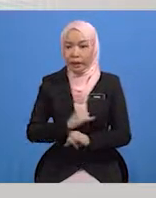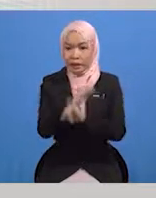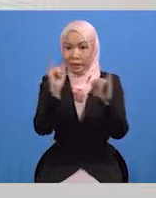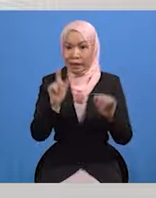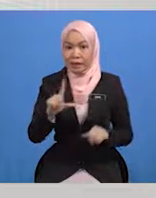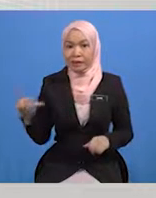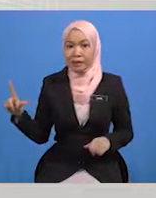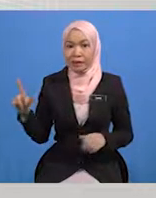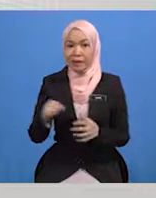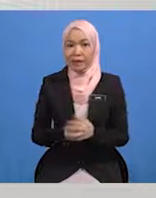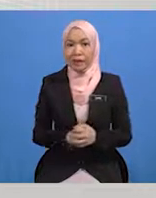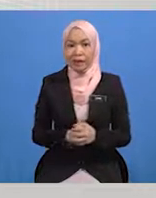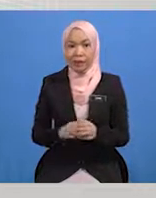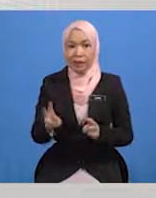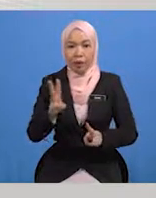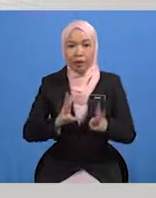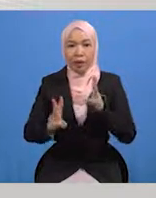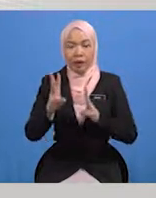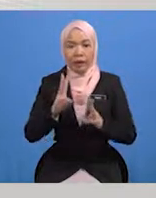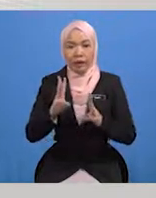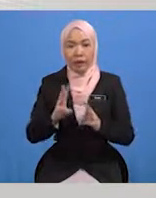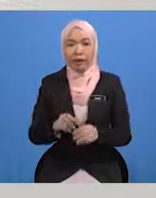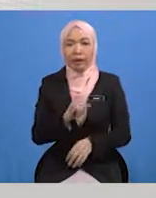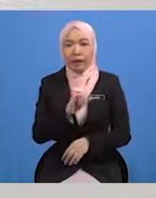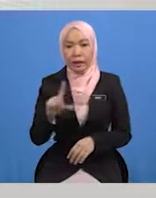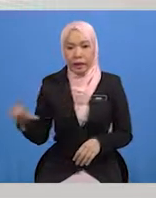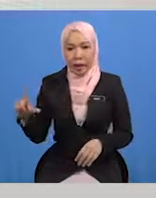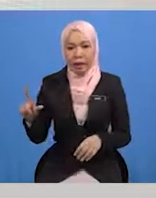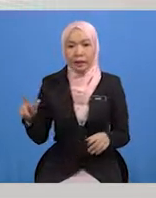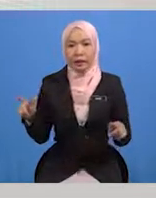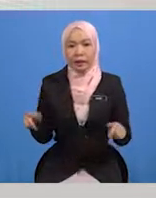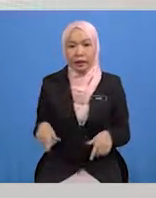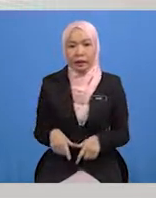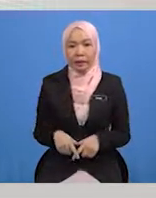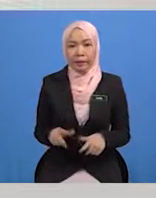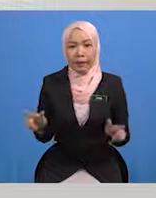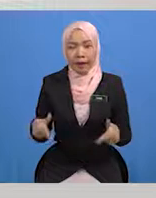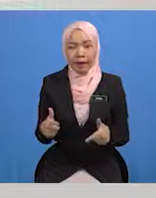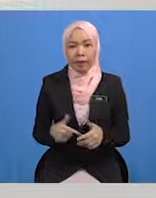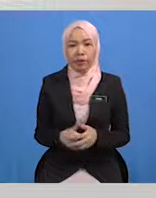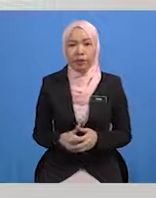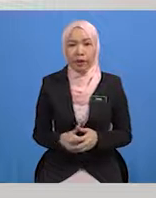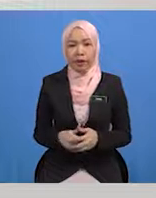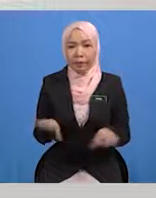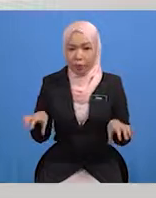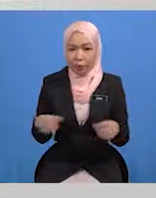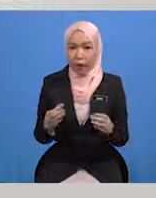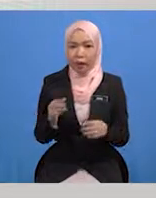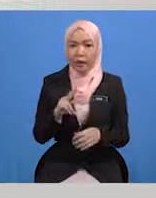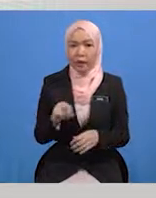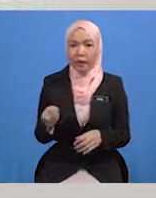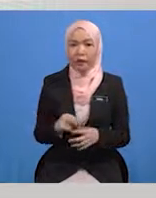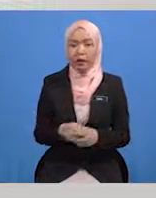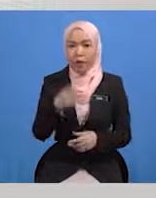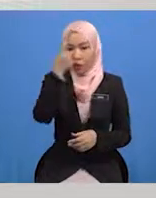ialah pelaku atau aksi yang mendukung dan menghidupkan sesebuah